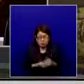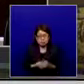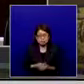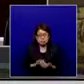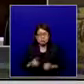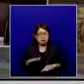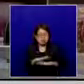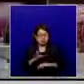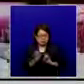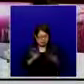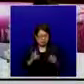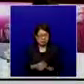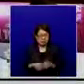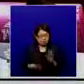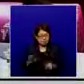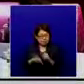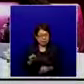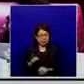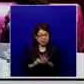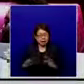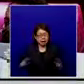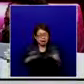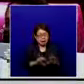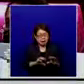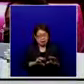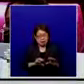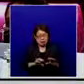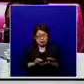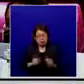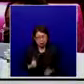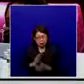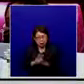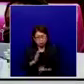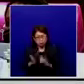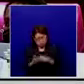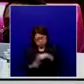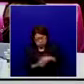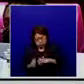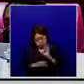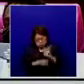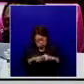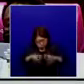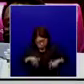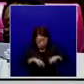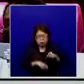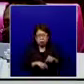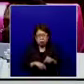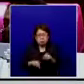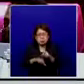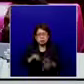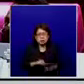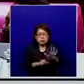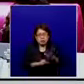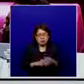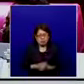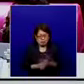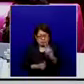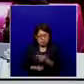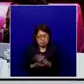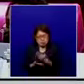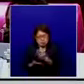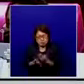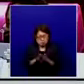น์ว่าได้อยู่ที่ไม่เกิน 5% นี่นักเศรษฐศาสตร์ระดับโลกนะเป็นคนวิเคราะห์เลยนะครับนี่ไงท่านล็อกดาวน์ทำพิษ